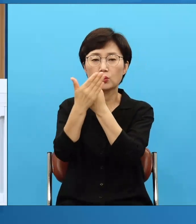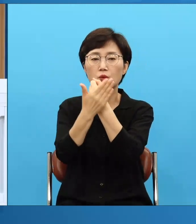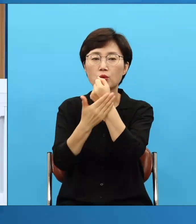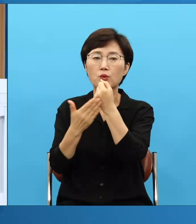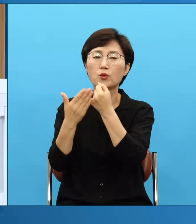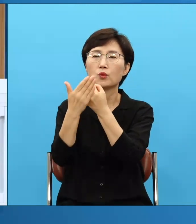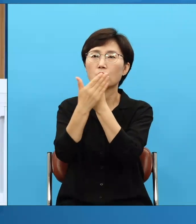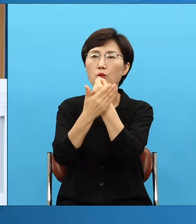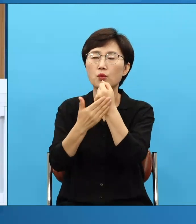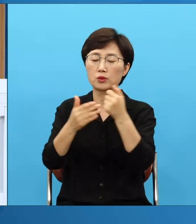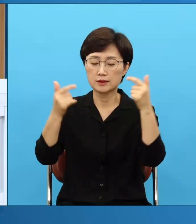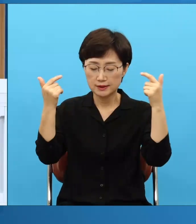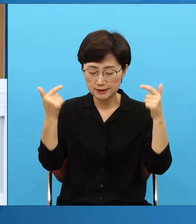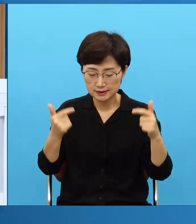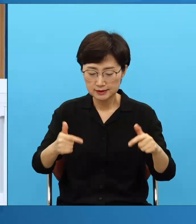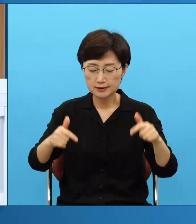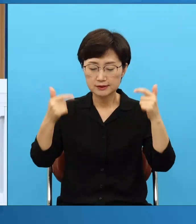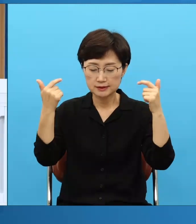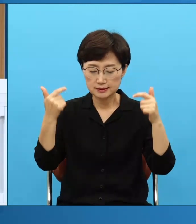주시는